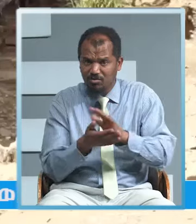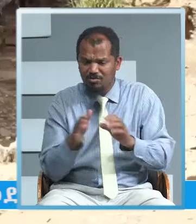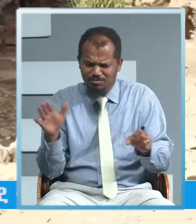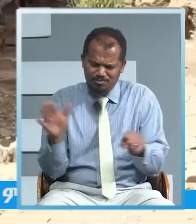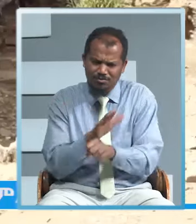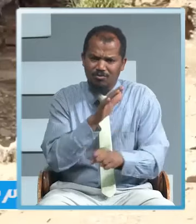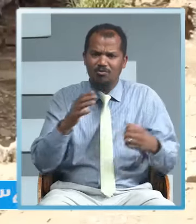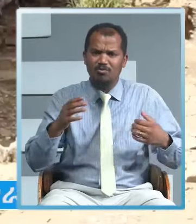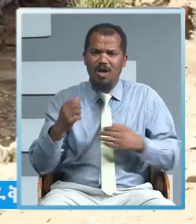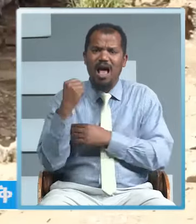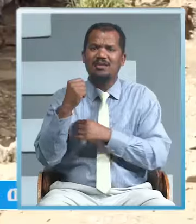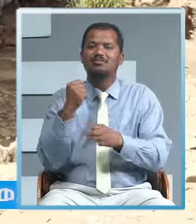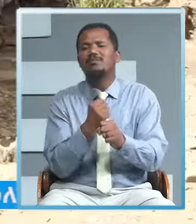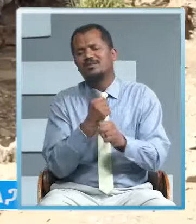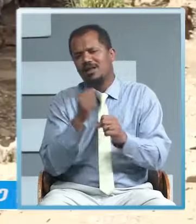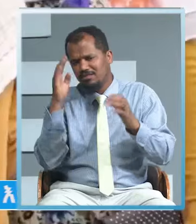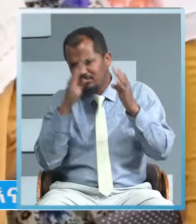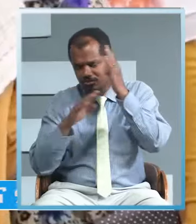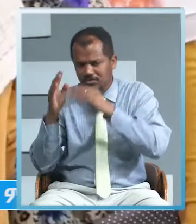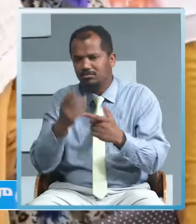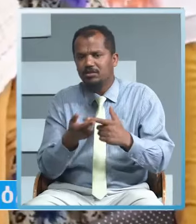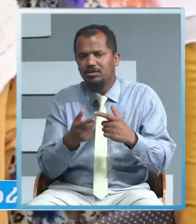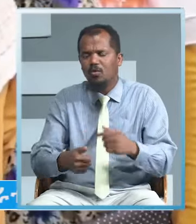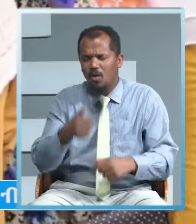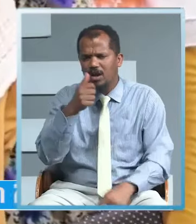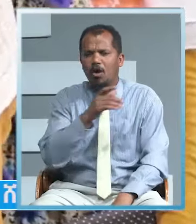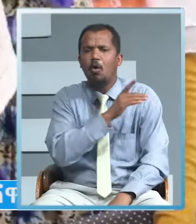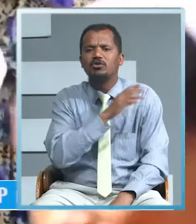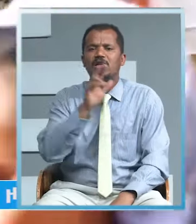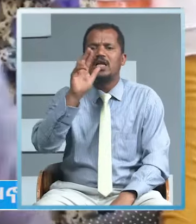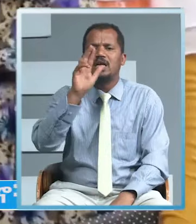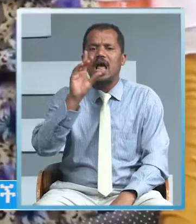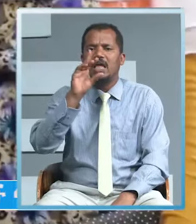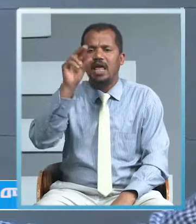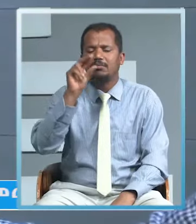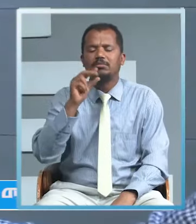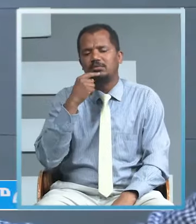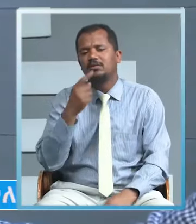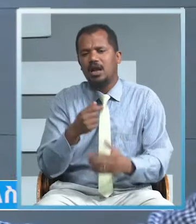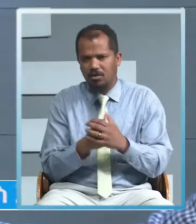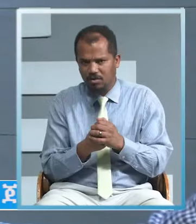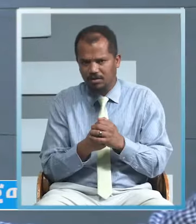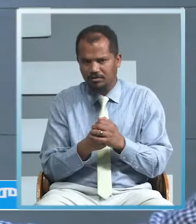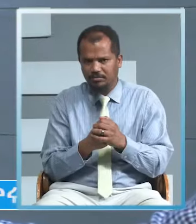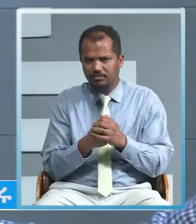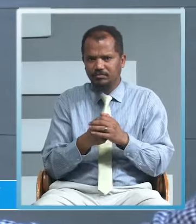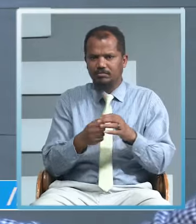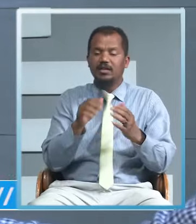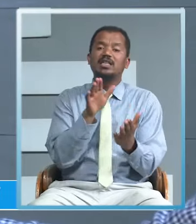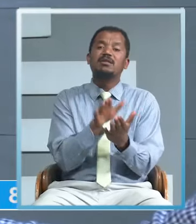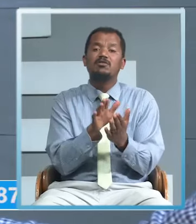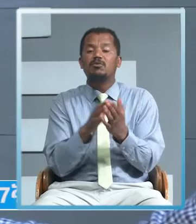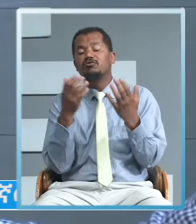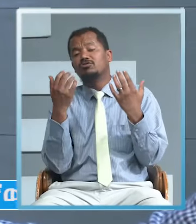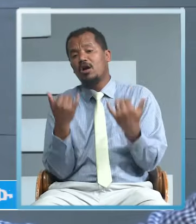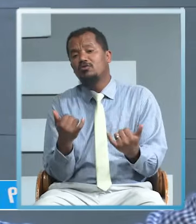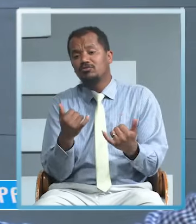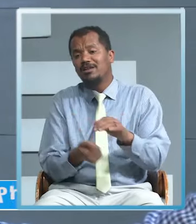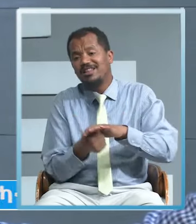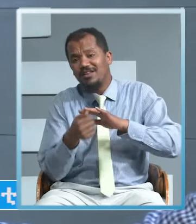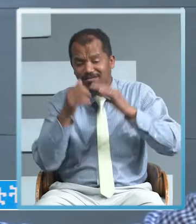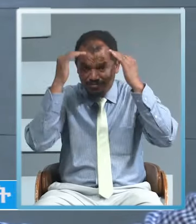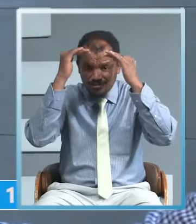በሙሉ አቅማቸው ለመስራት መቸገራቸውን ምክትል ዋና ኮሚሽነር ራኬም መሰለ ገልጸዋል። አሁንም ትምህርት ቤቶች ለተፈናቃዮች